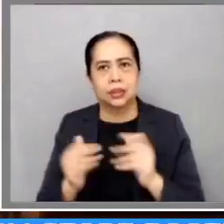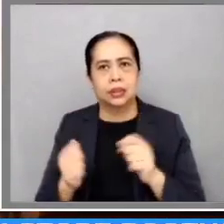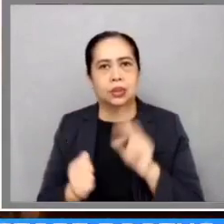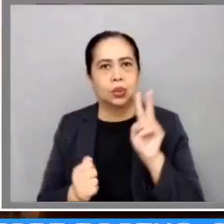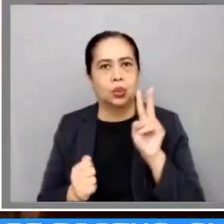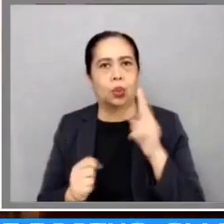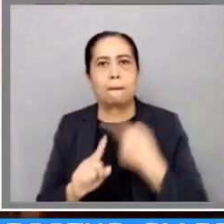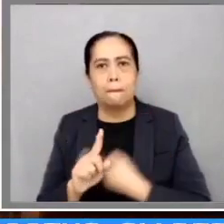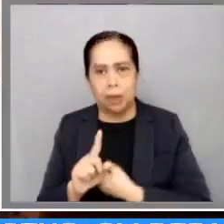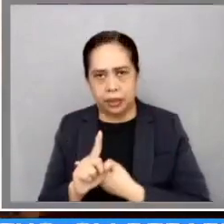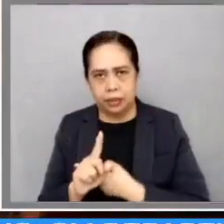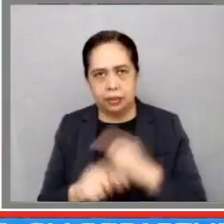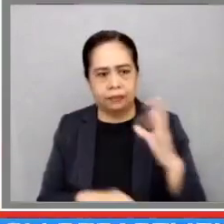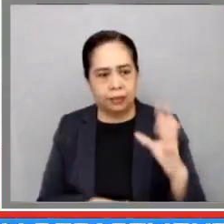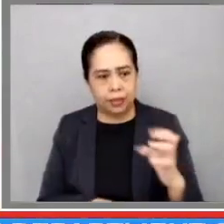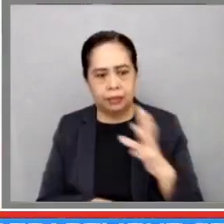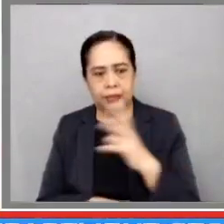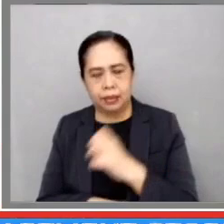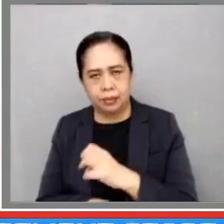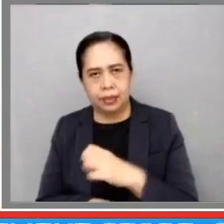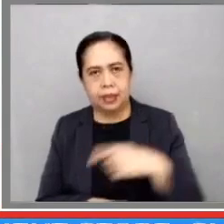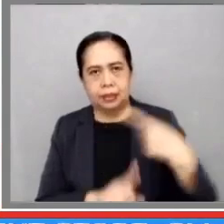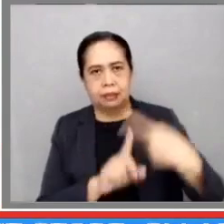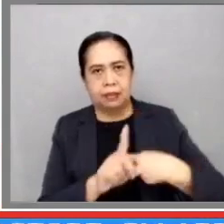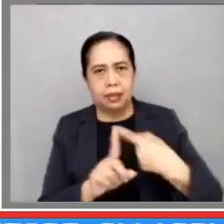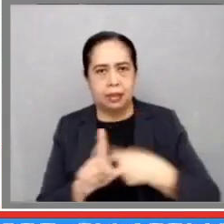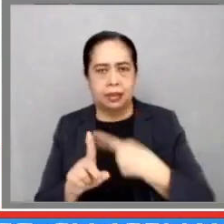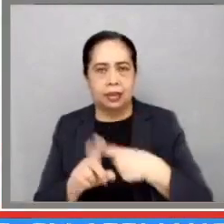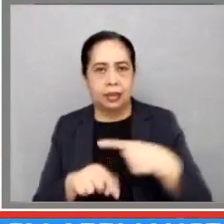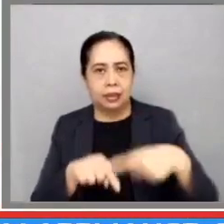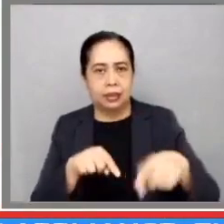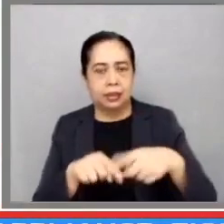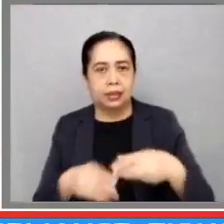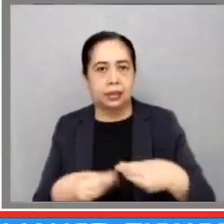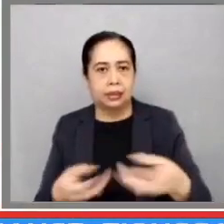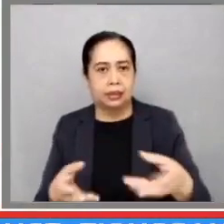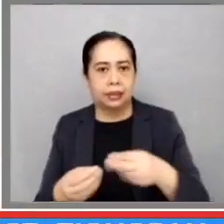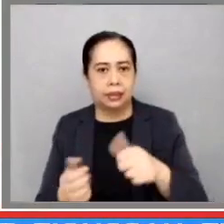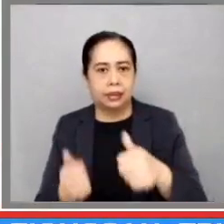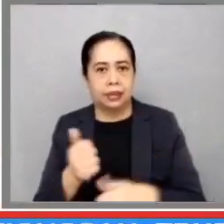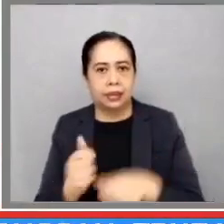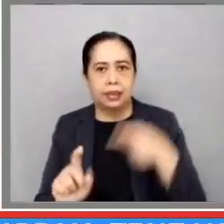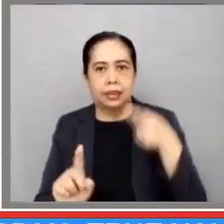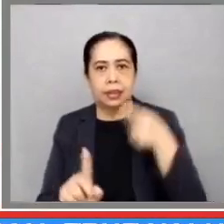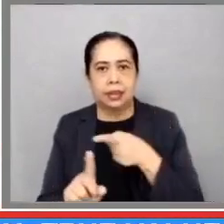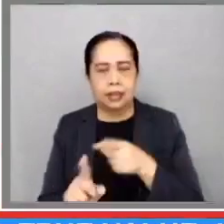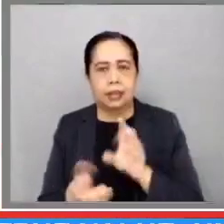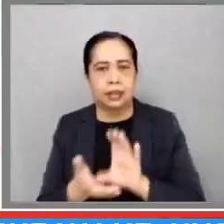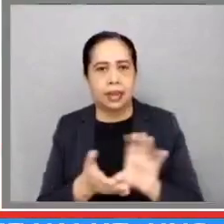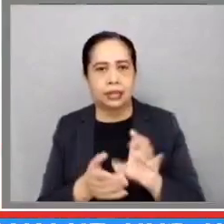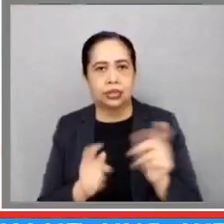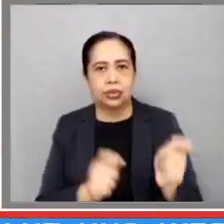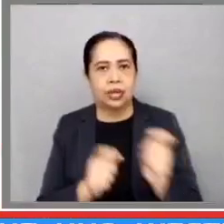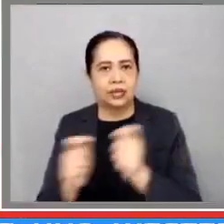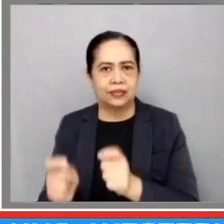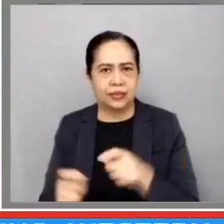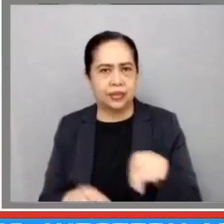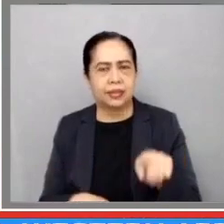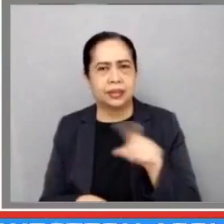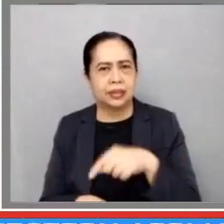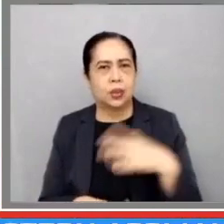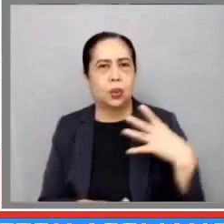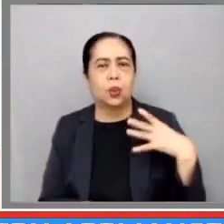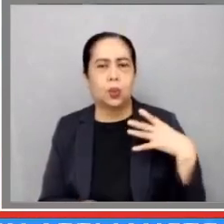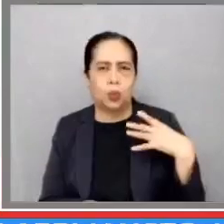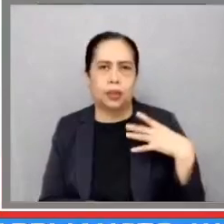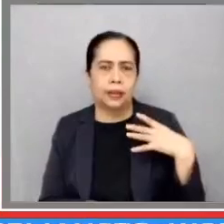nga po na 500 pesos na monthly stipend sa ilalim po ng ating targeted cash transfer. So ito po, iniintay lang po